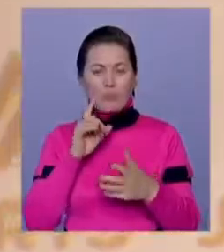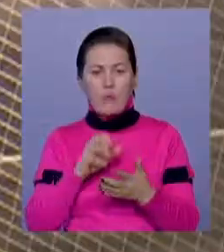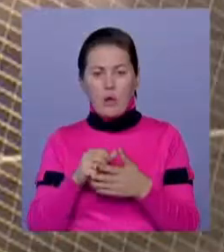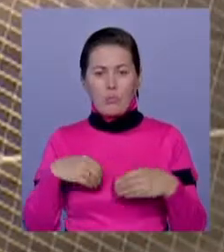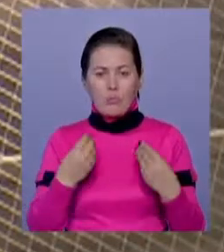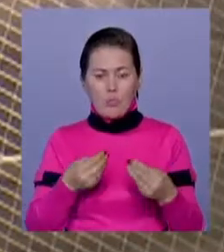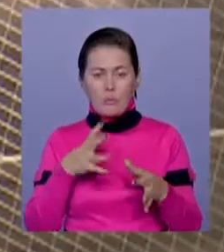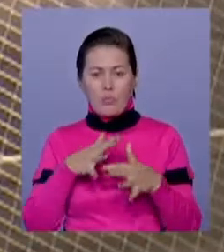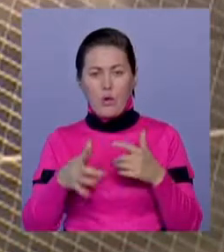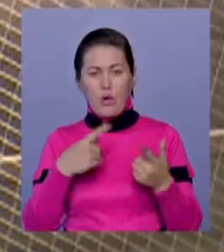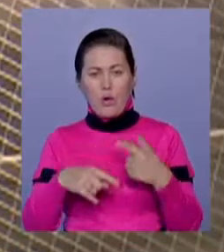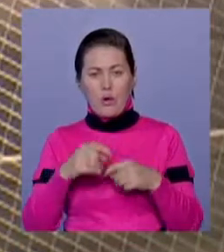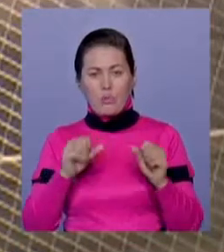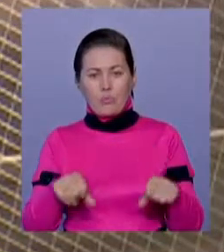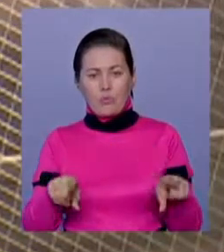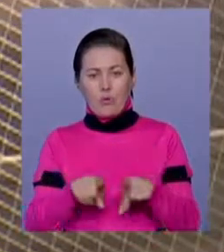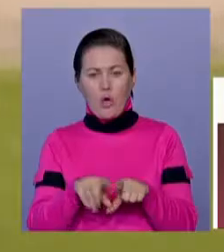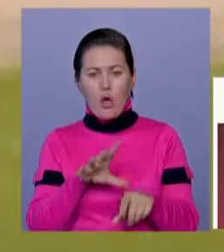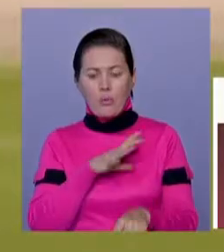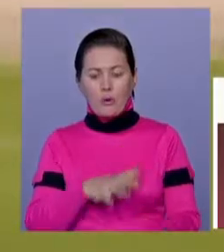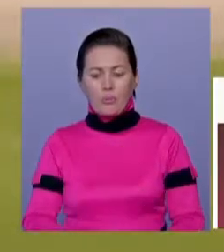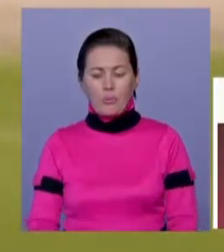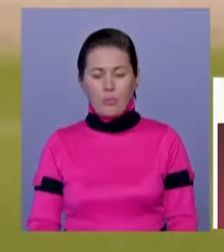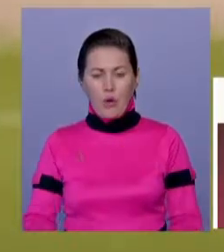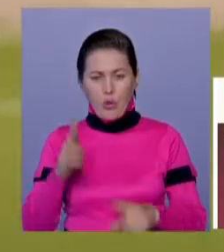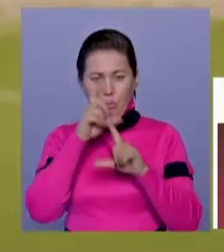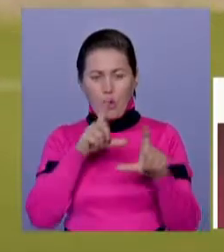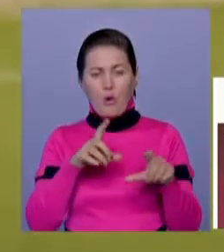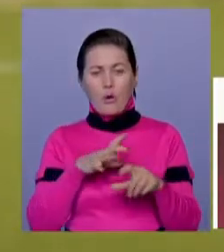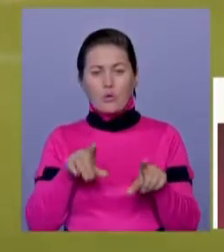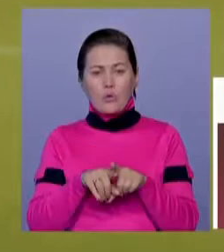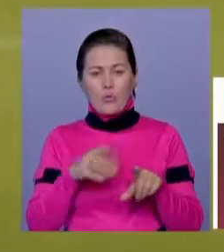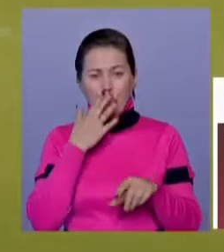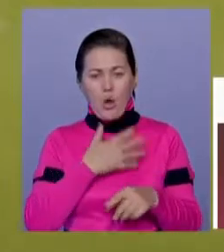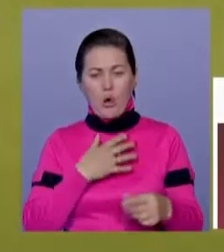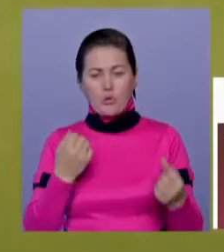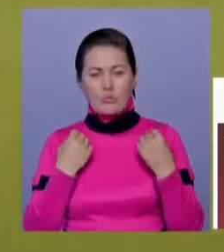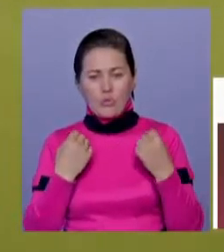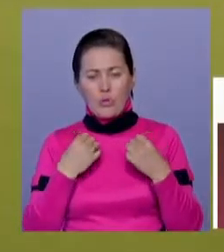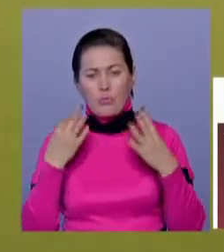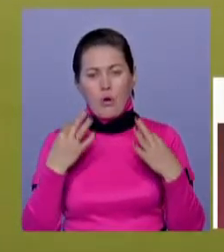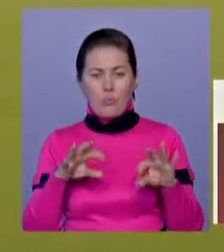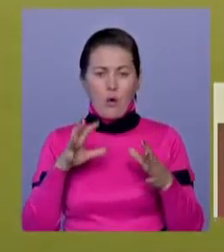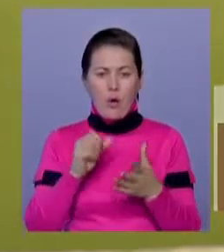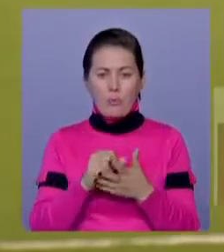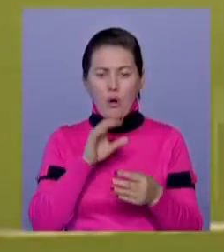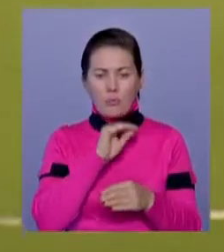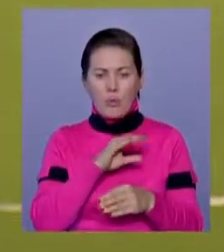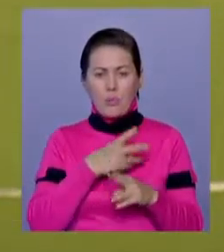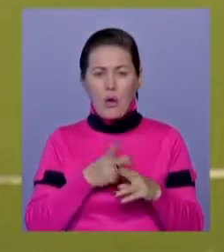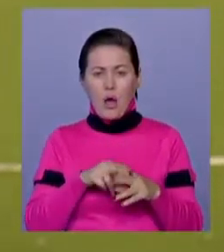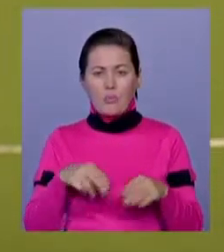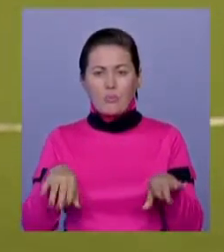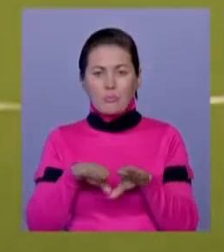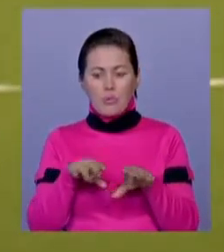арқылы шығынын қайтаруға мүмкіндік жасалып отыр. Мектеп оқушылары мұнда сүйікті спорт түрімен емін-еркін айналысылады. Жабық футбол